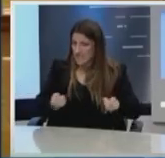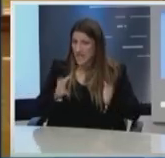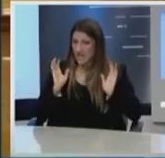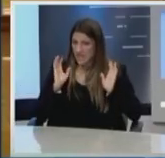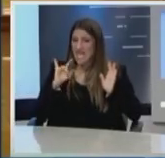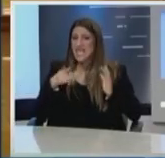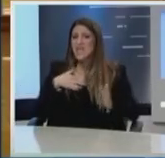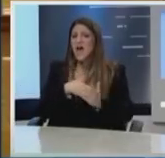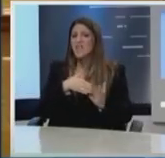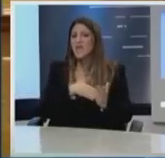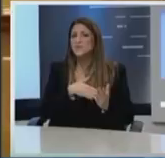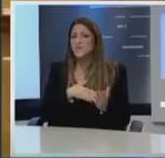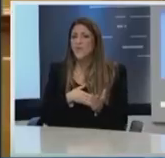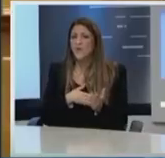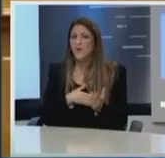σε αδιέξοδο.